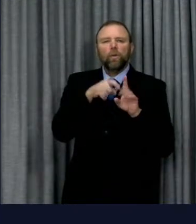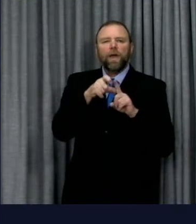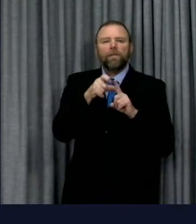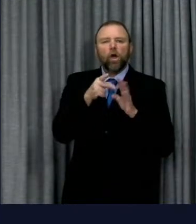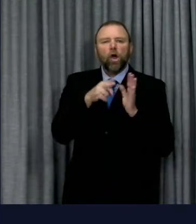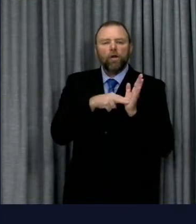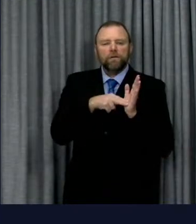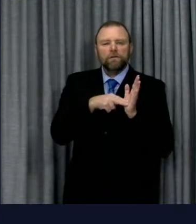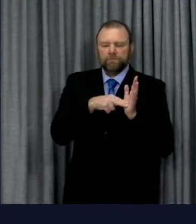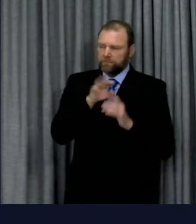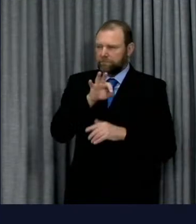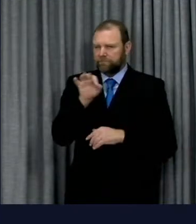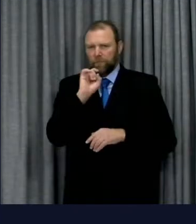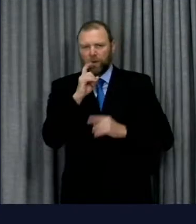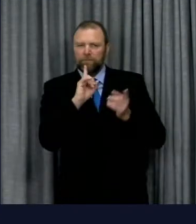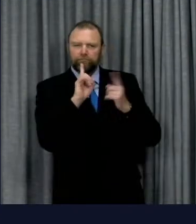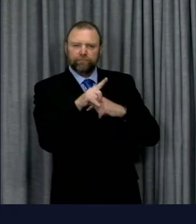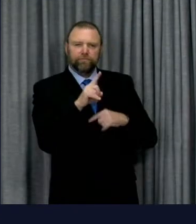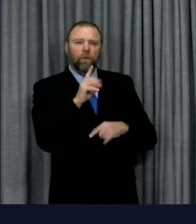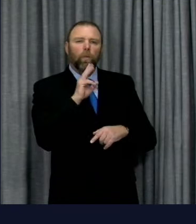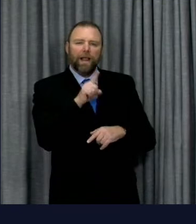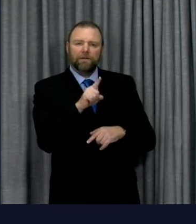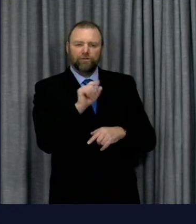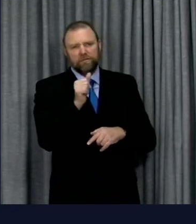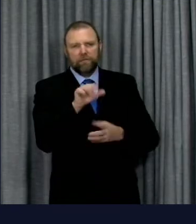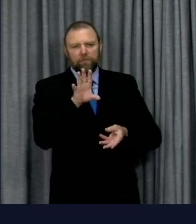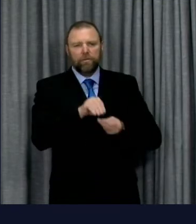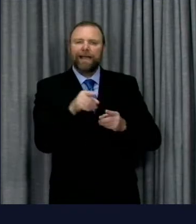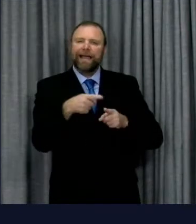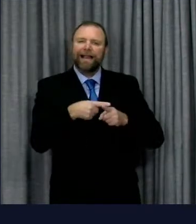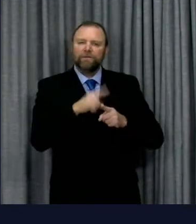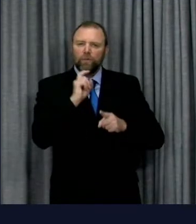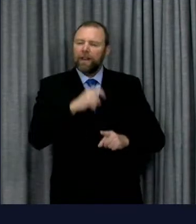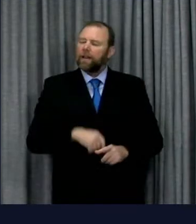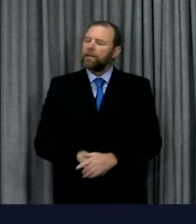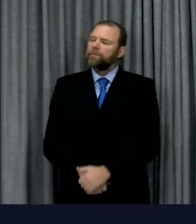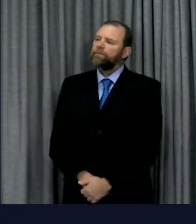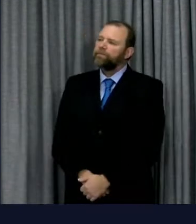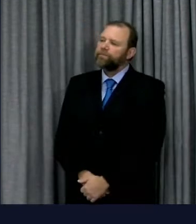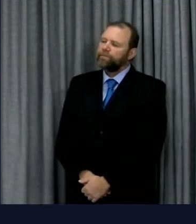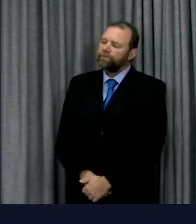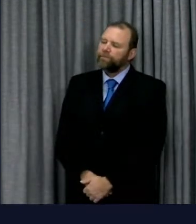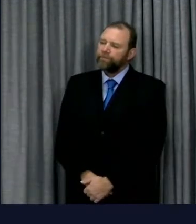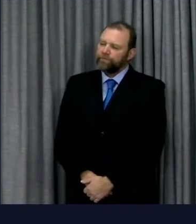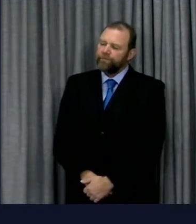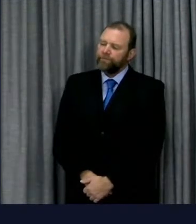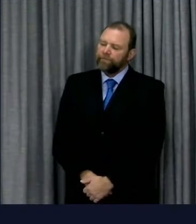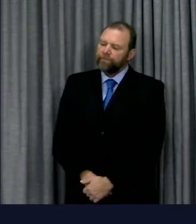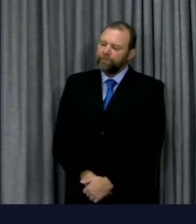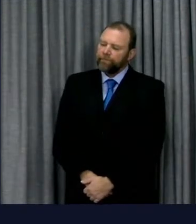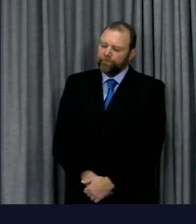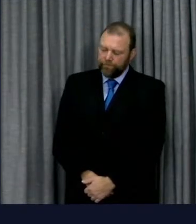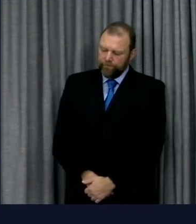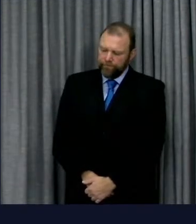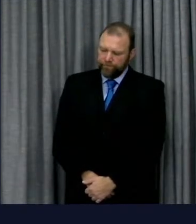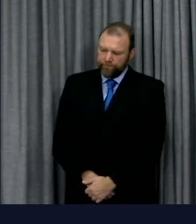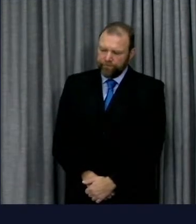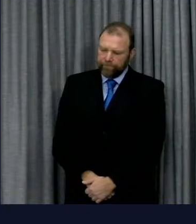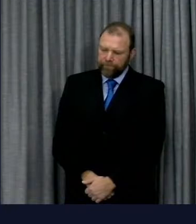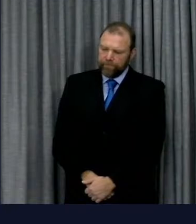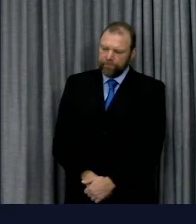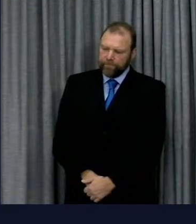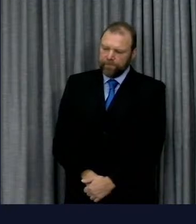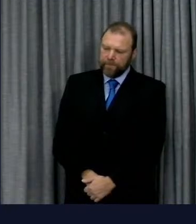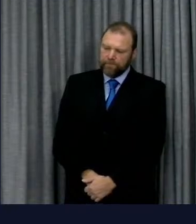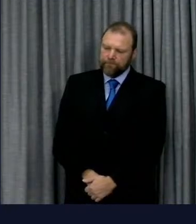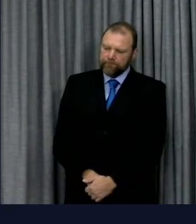ddweud, mae'n ddiogel i symud o 7 diwrnod i 5 diwrnod o hunan ynysu. Dwi'n siŵr dyna